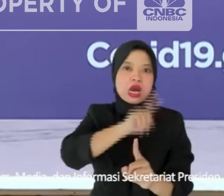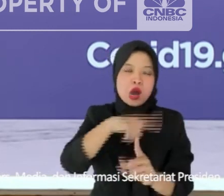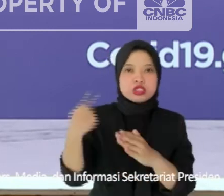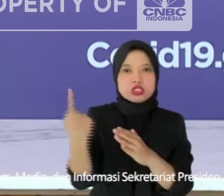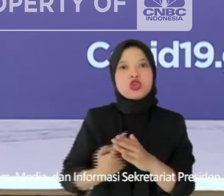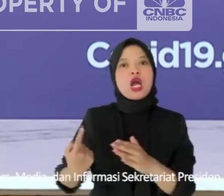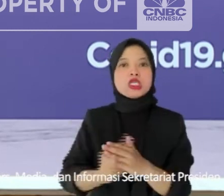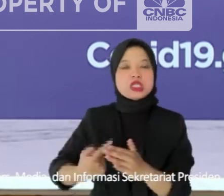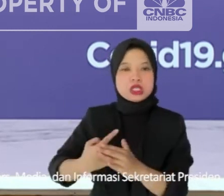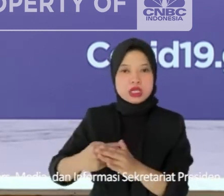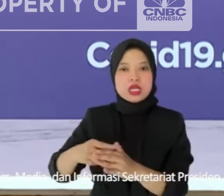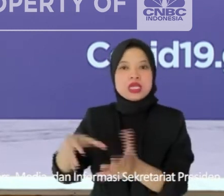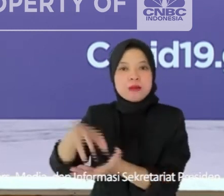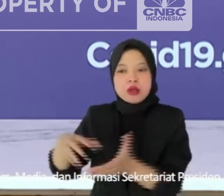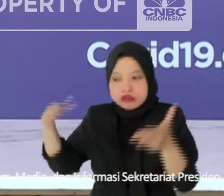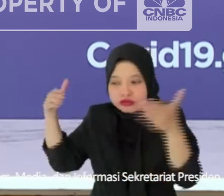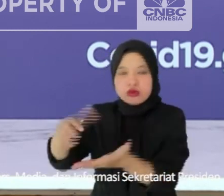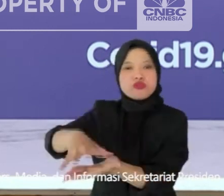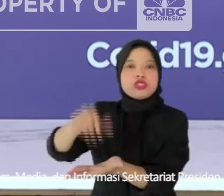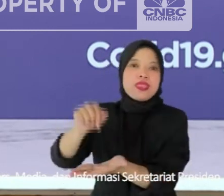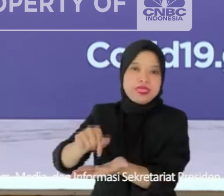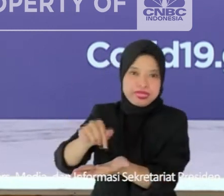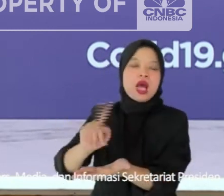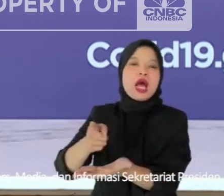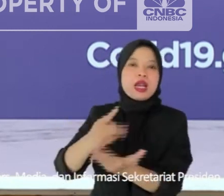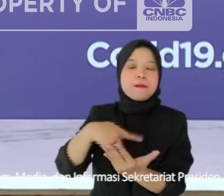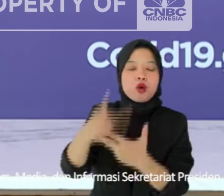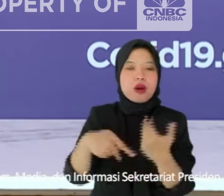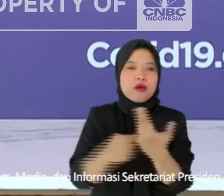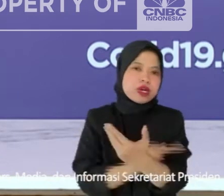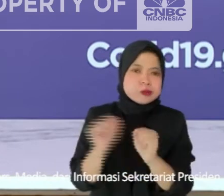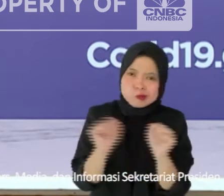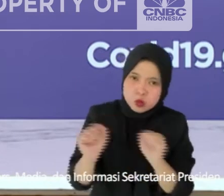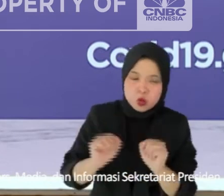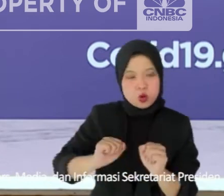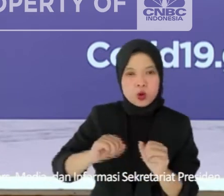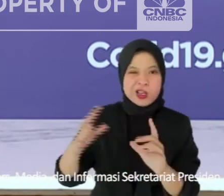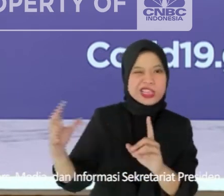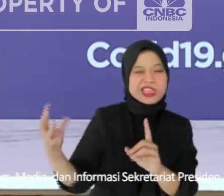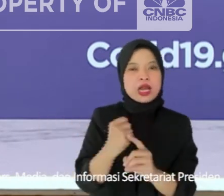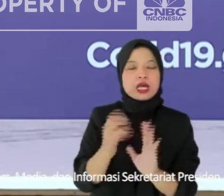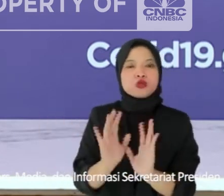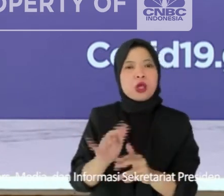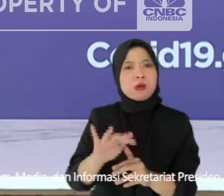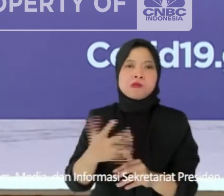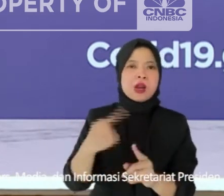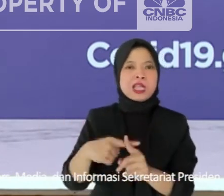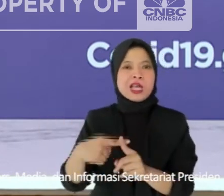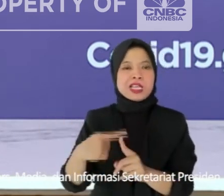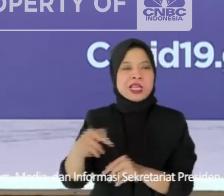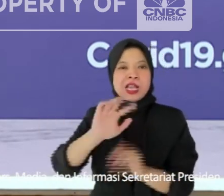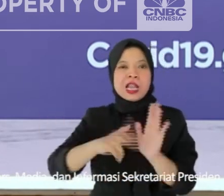melakukan isolasi terpusat dan peningkatan cakupan vaksinasi yang saat ini sudah menyentuh angka rata-rata